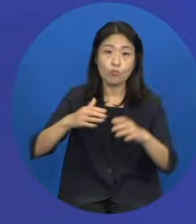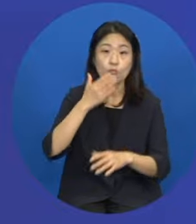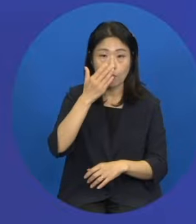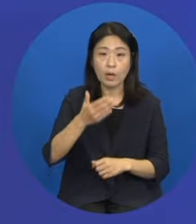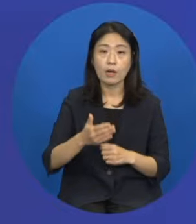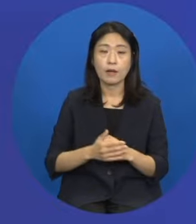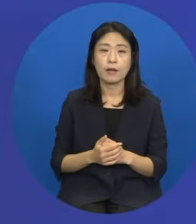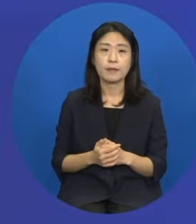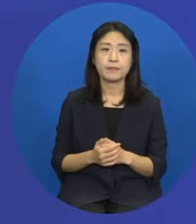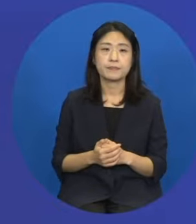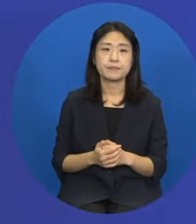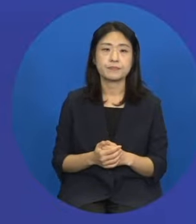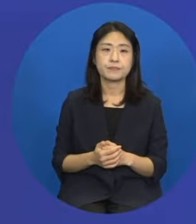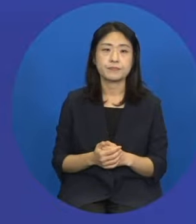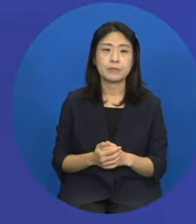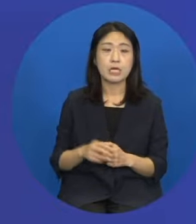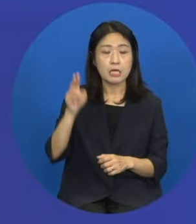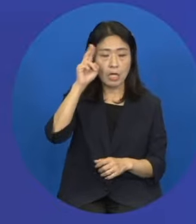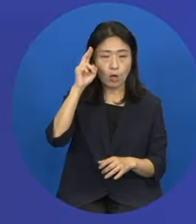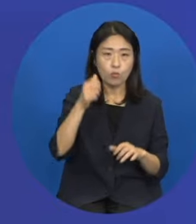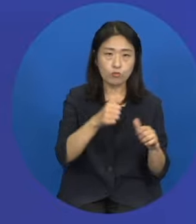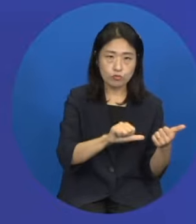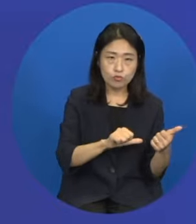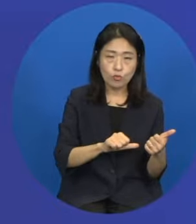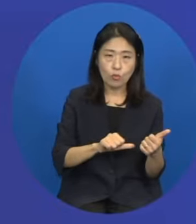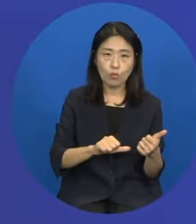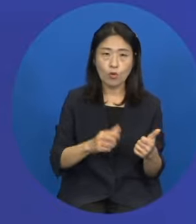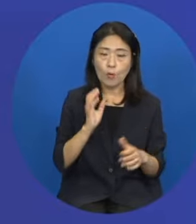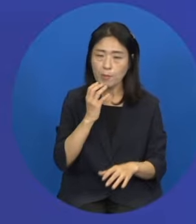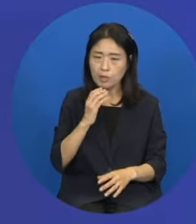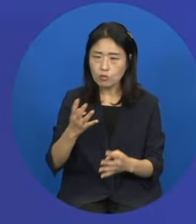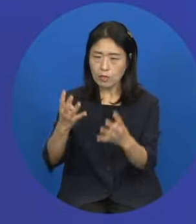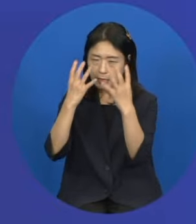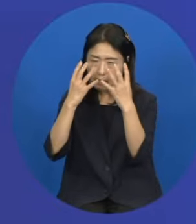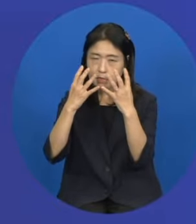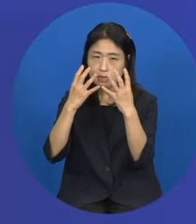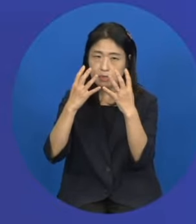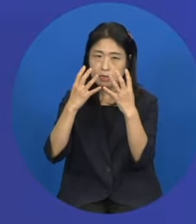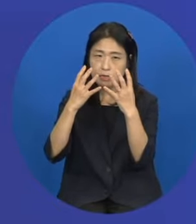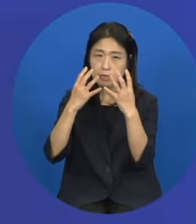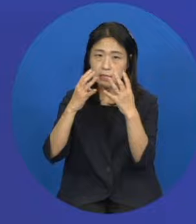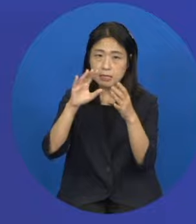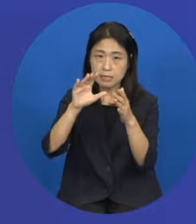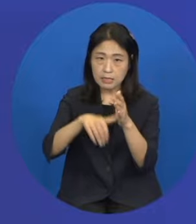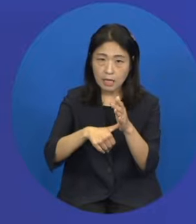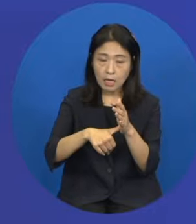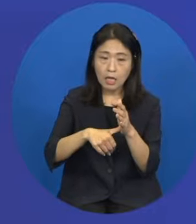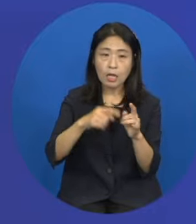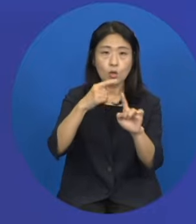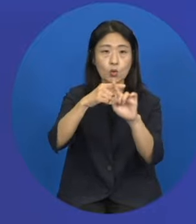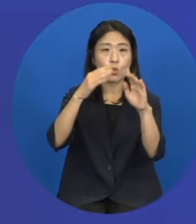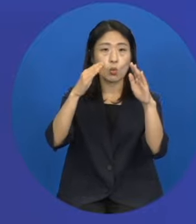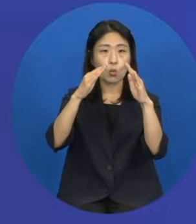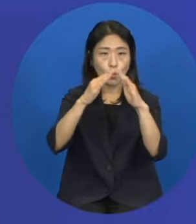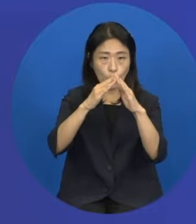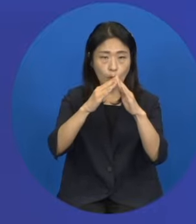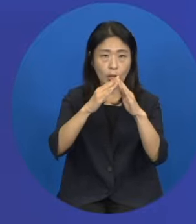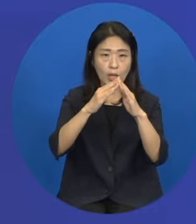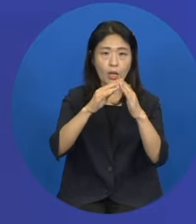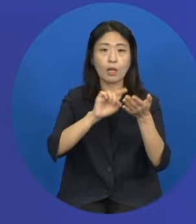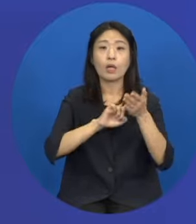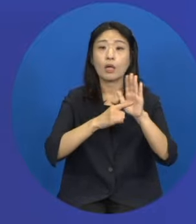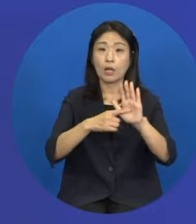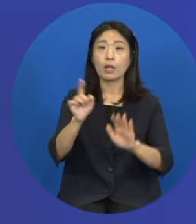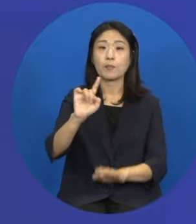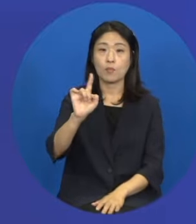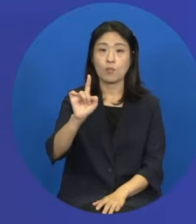자, 그래서 야고보가 죽고 베드로가 갇히면서 이 교회에 대한 핍박이 거세해졌을 때 교회의 반응은 어떠했는가라고 하는 것을 우리가 말씀을